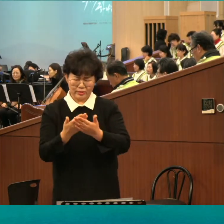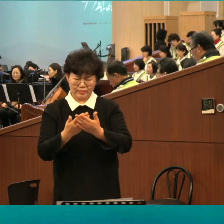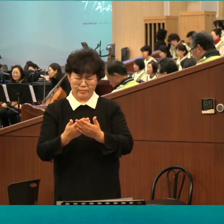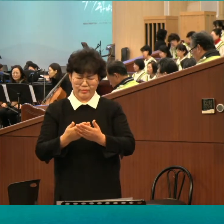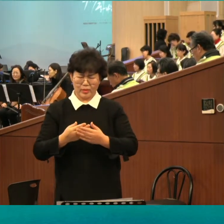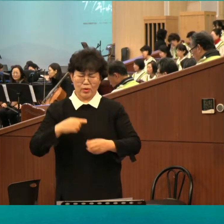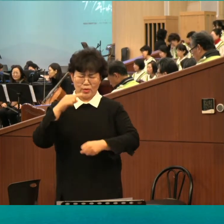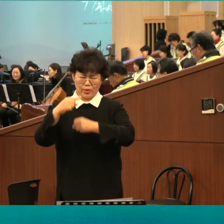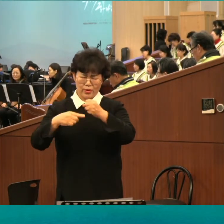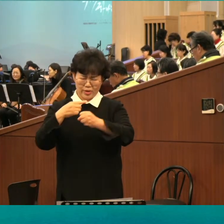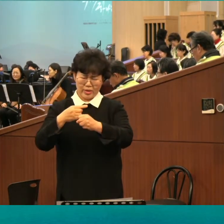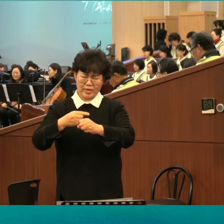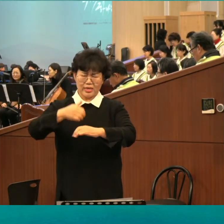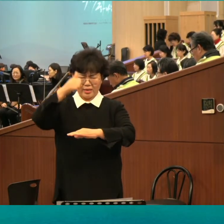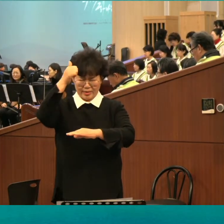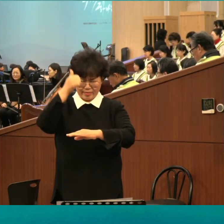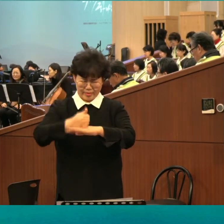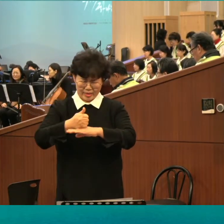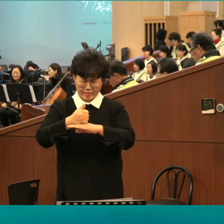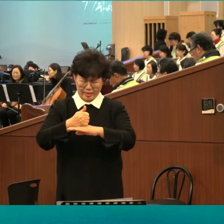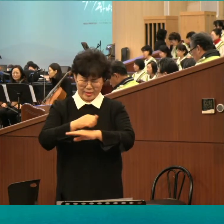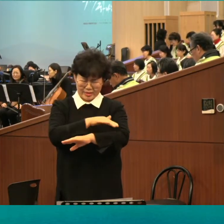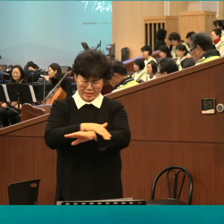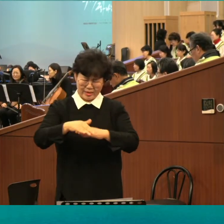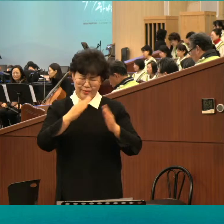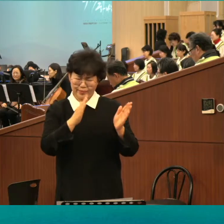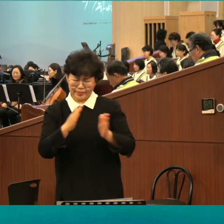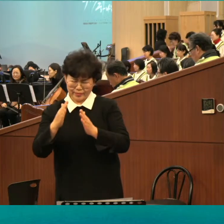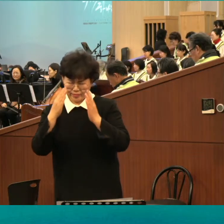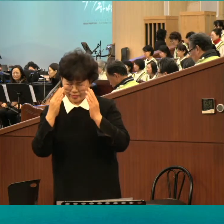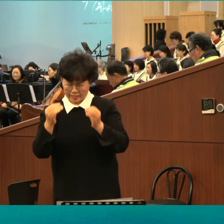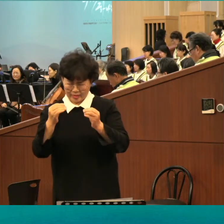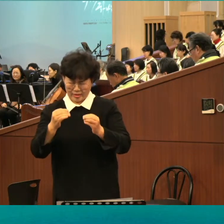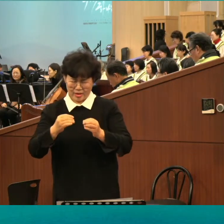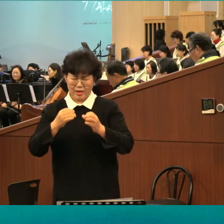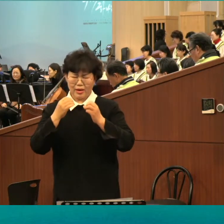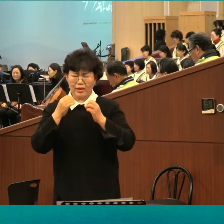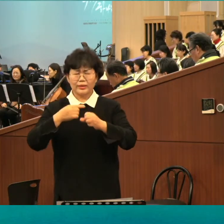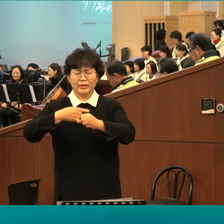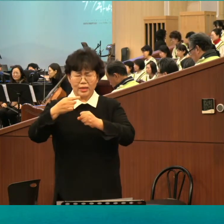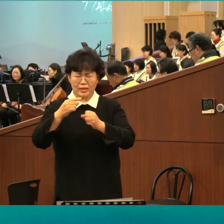해를 잘 정리하고 또 다른 한 해를 맞이할 때 하나님,